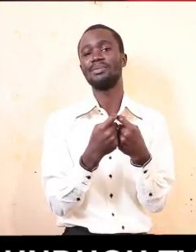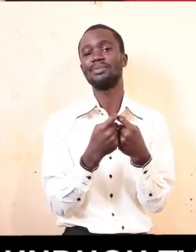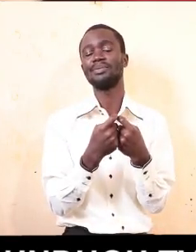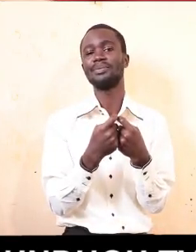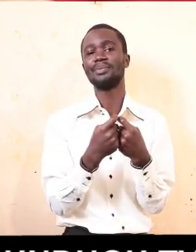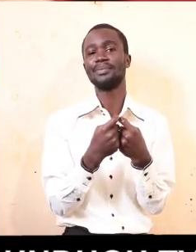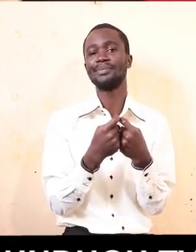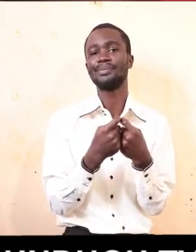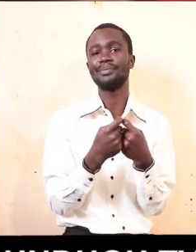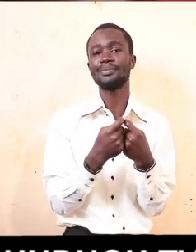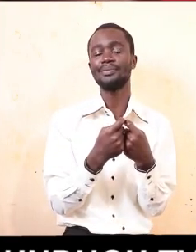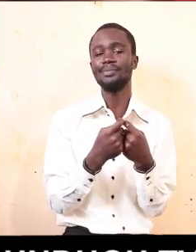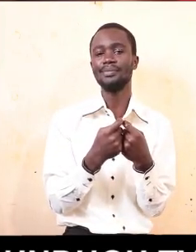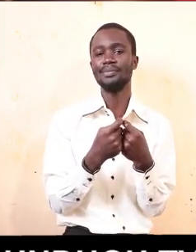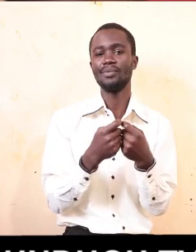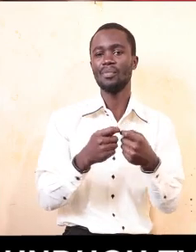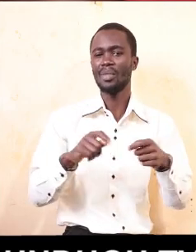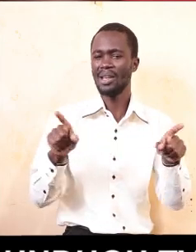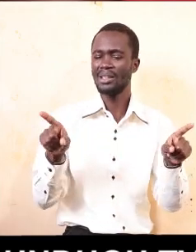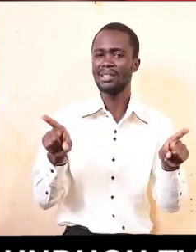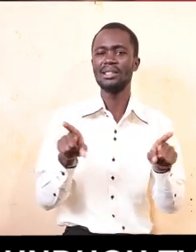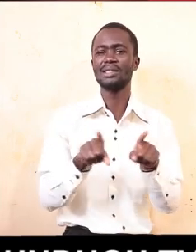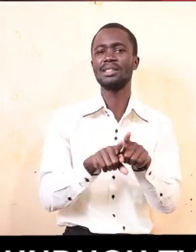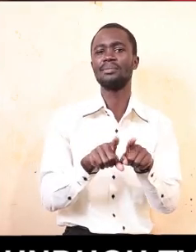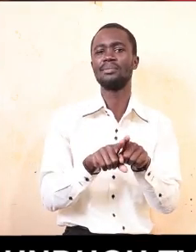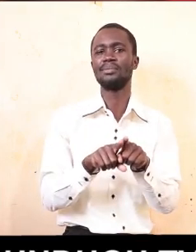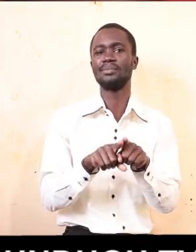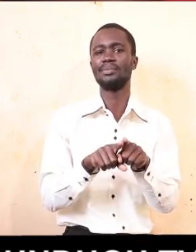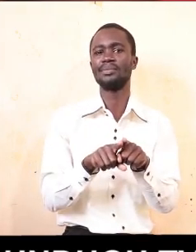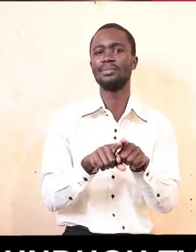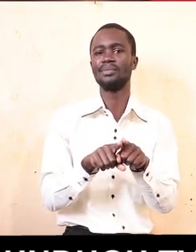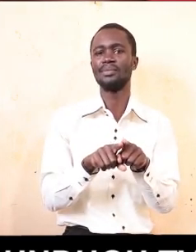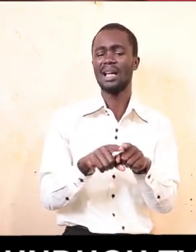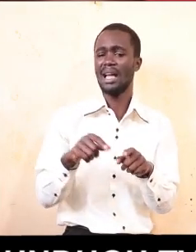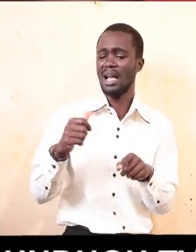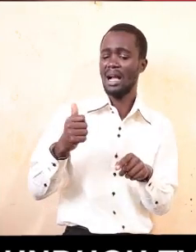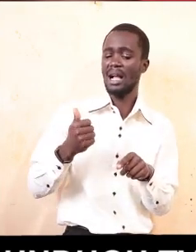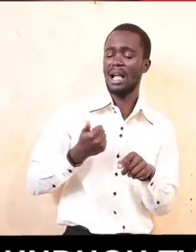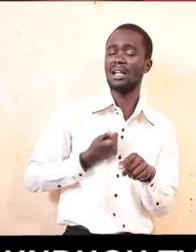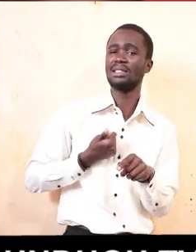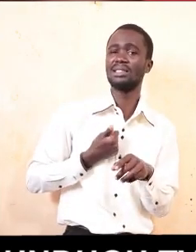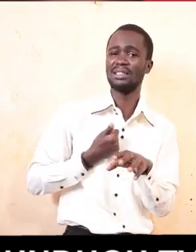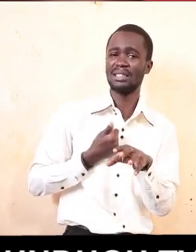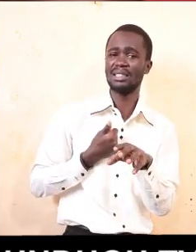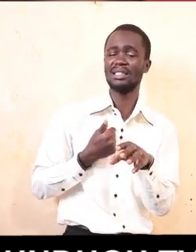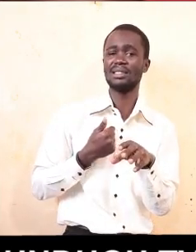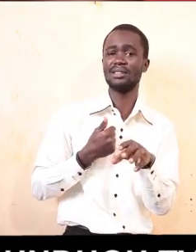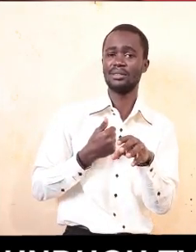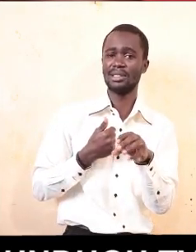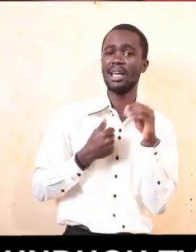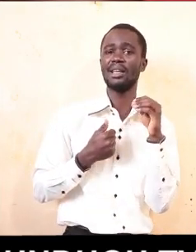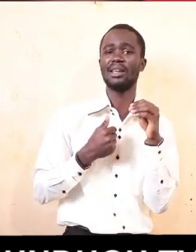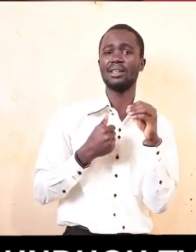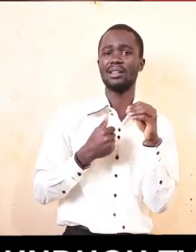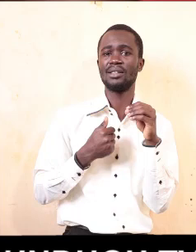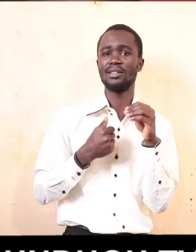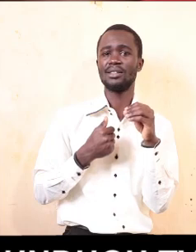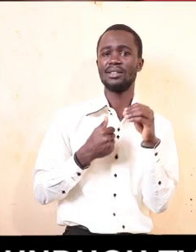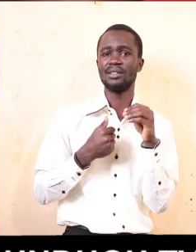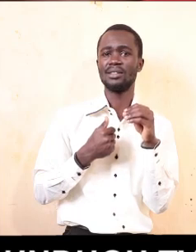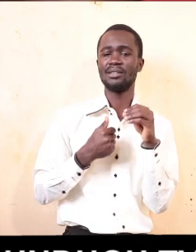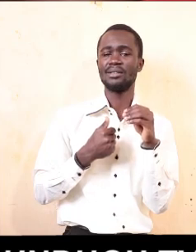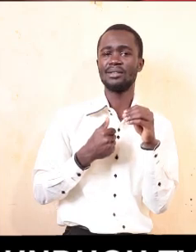Mungu. Na pia pamoja na hayo, watoto wa kike walichukuliwa, na walichukuliwa kwa nguvu